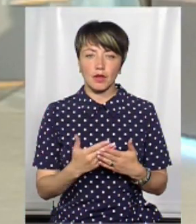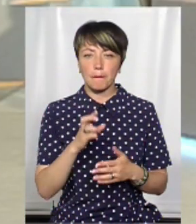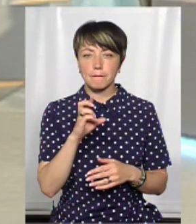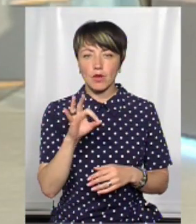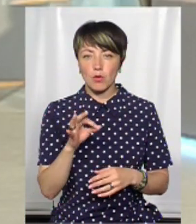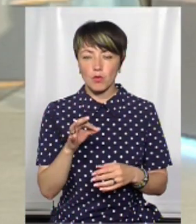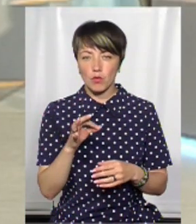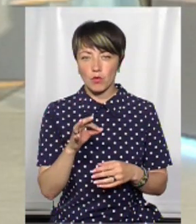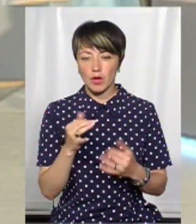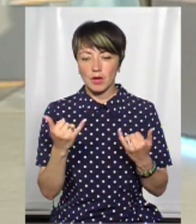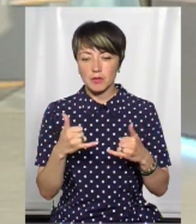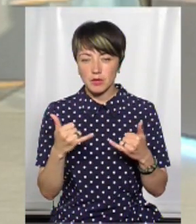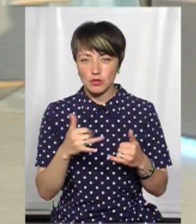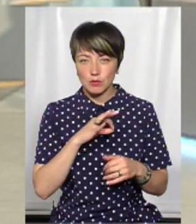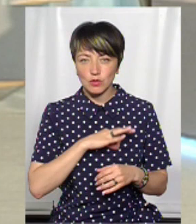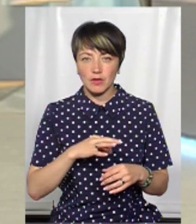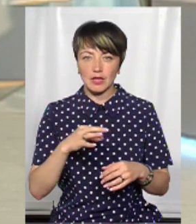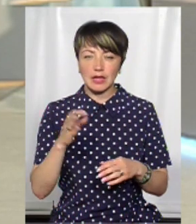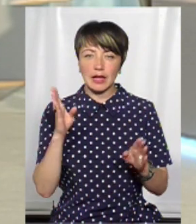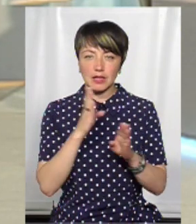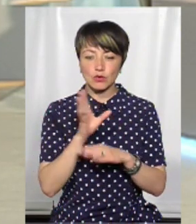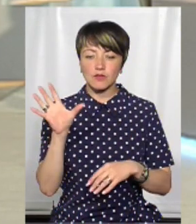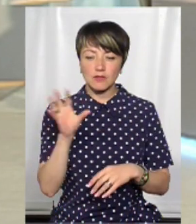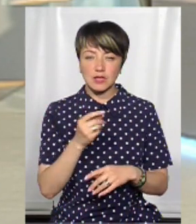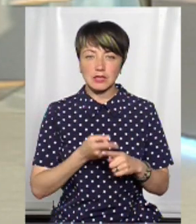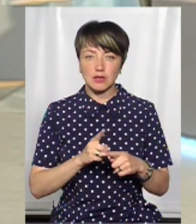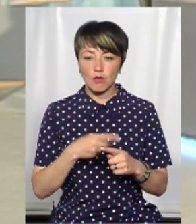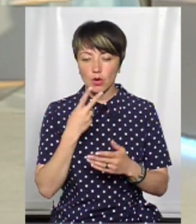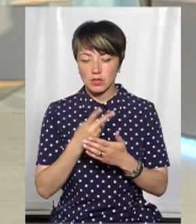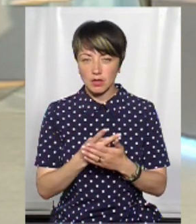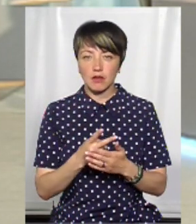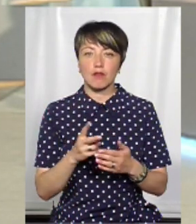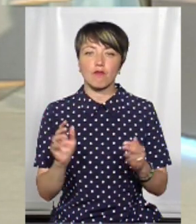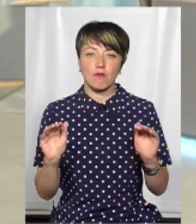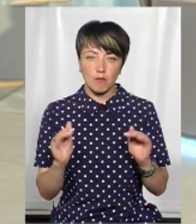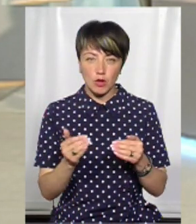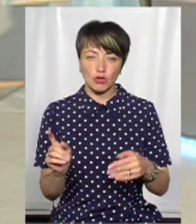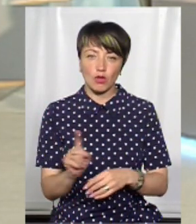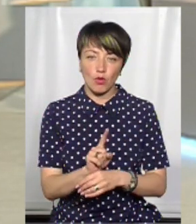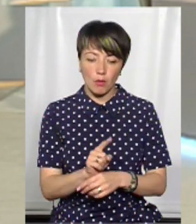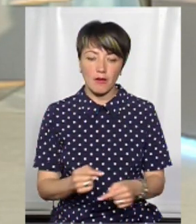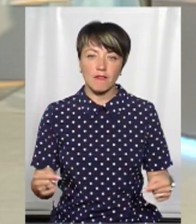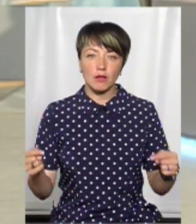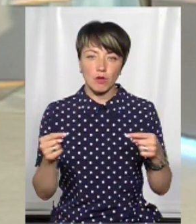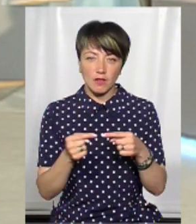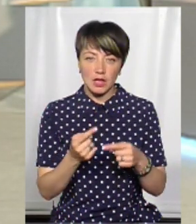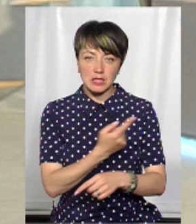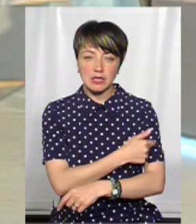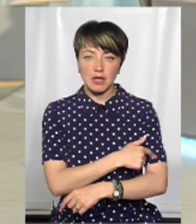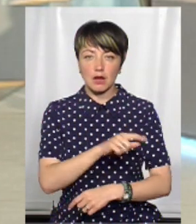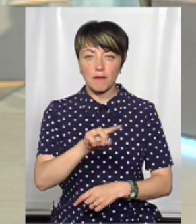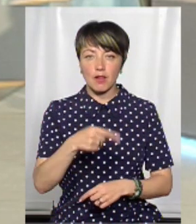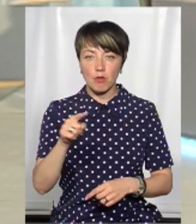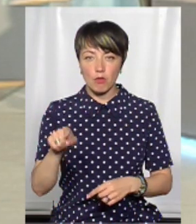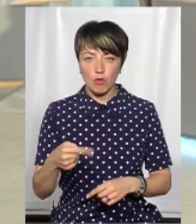біохімічне споживання кисню, хімічне споживання кисню, всі ці показники знаходяться в нормі і відповідають санітарним